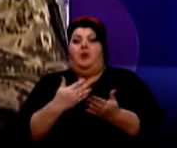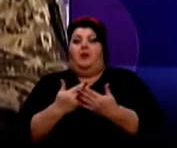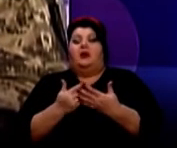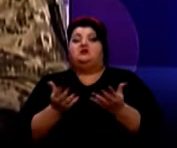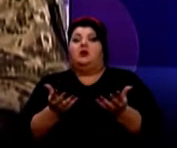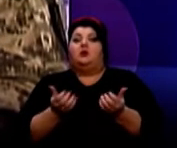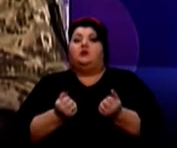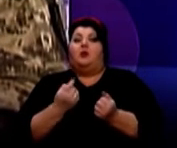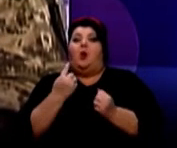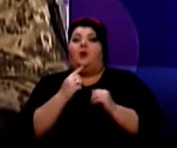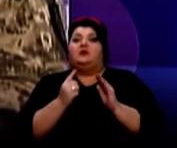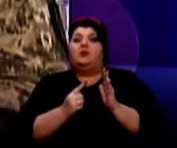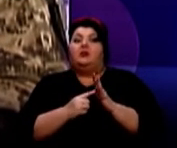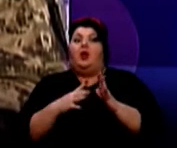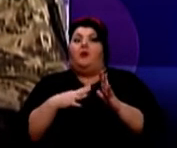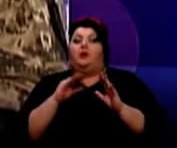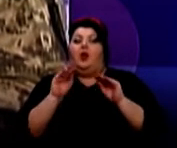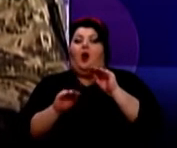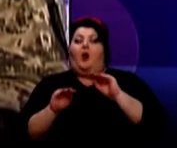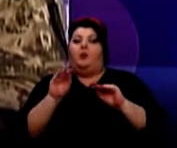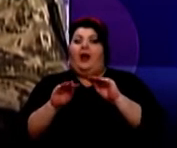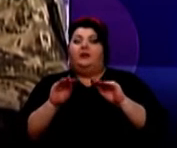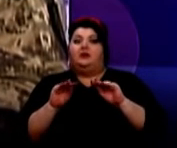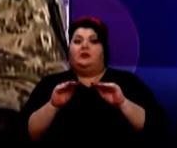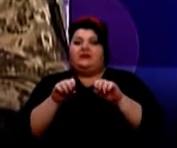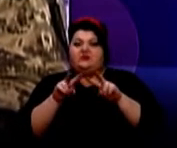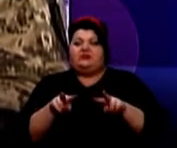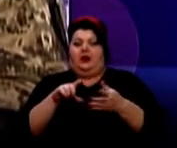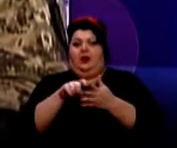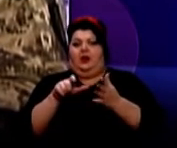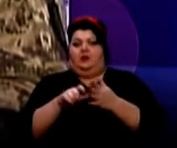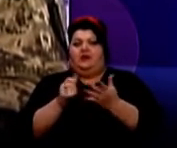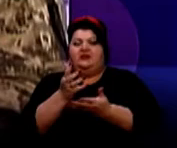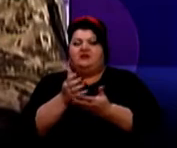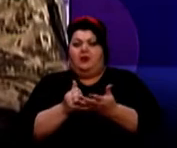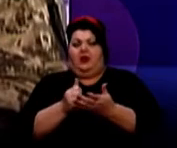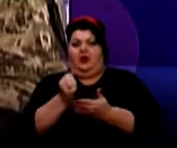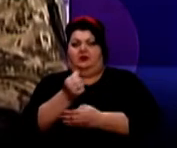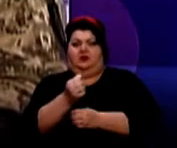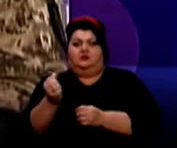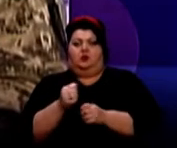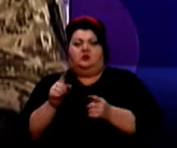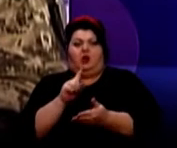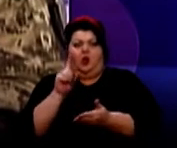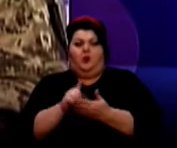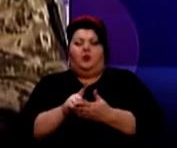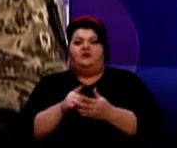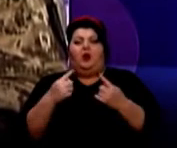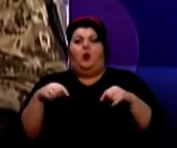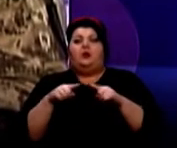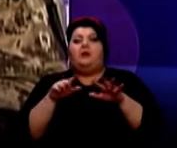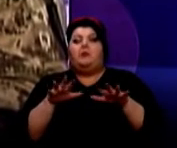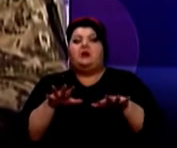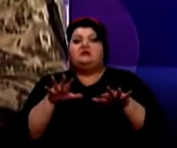одне питання, що була обладнана кімната зберігання зброї. Це обов'язок місцевих органів самоврядування і, звичайно,